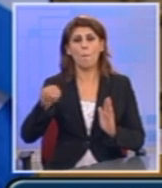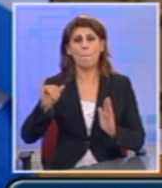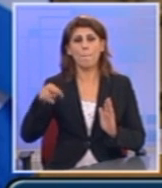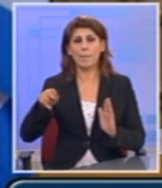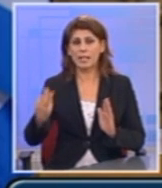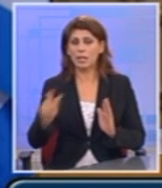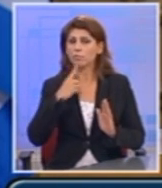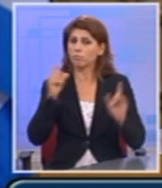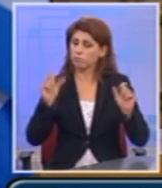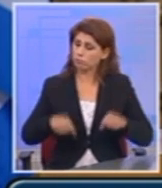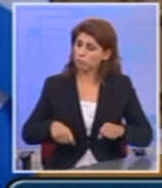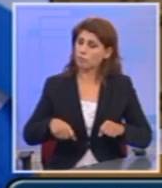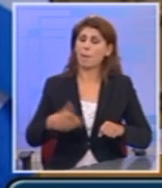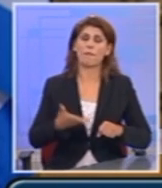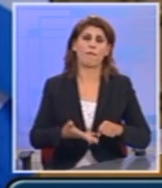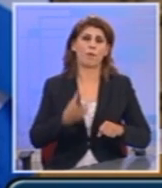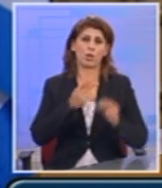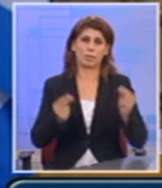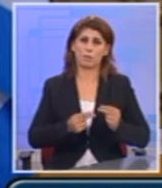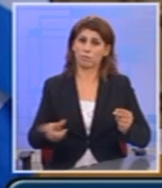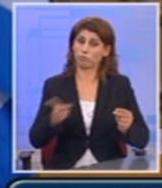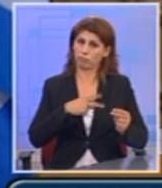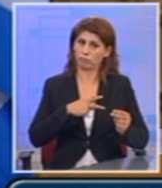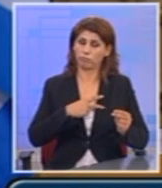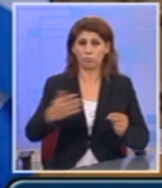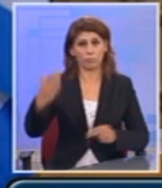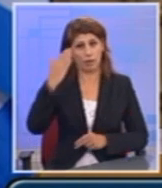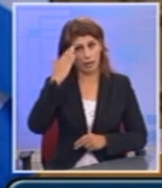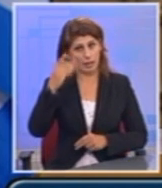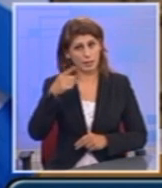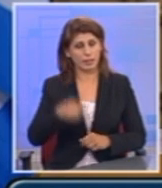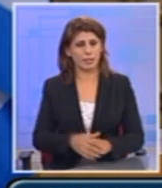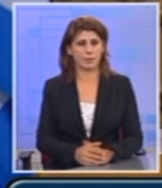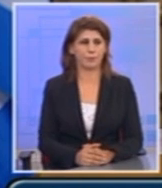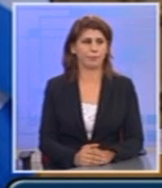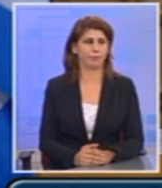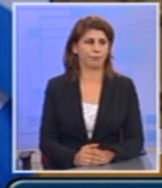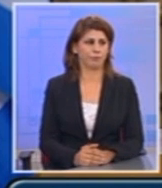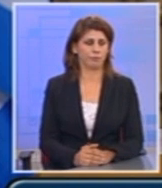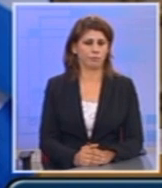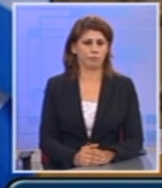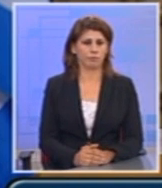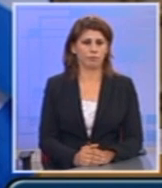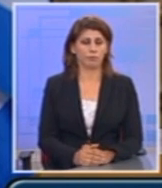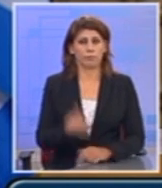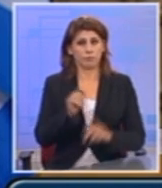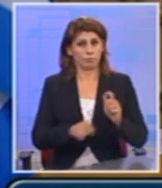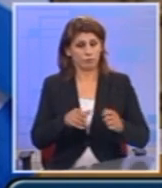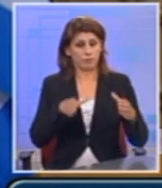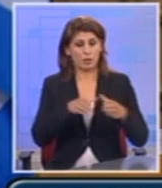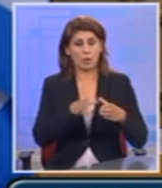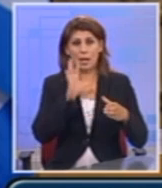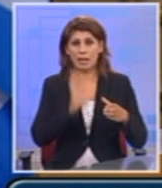επιβεβαιώνει τα συμπεράσματά της χαιρετίζει την δημιουργία της επιτροπής